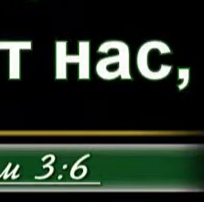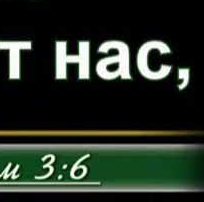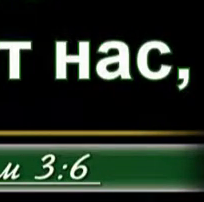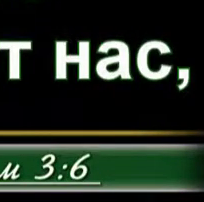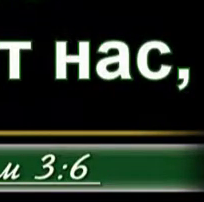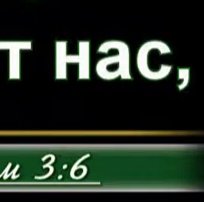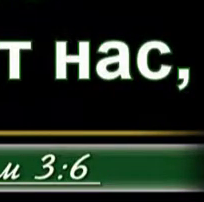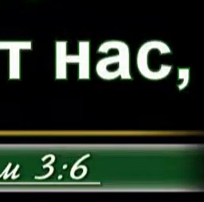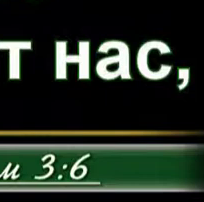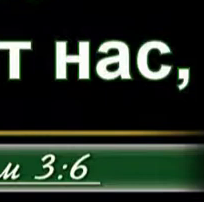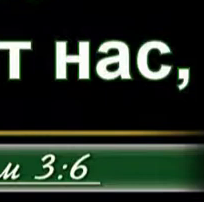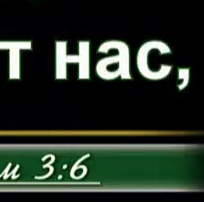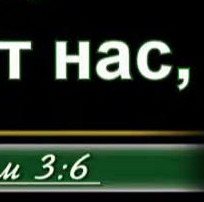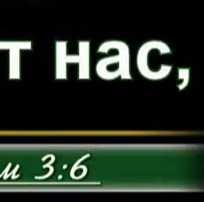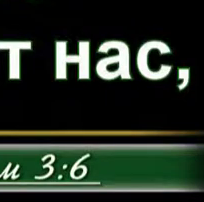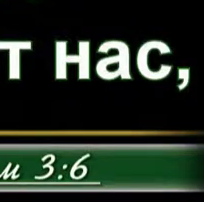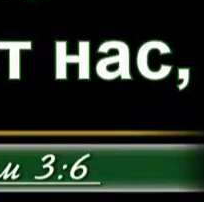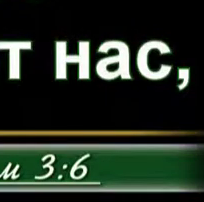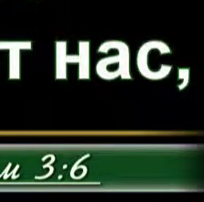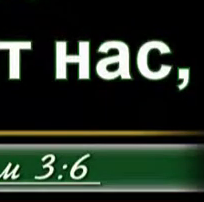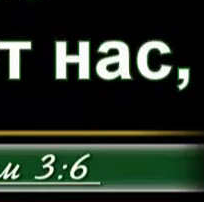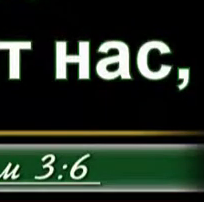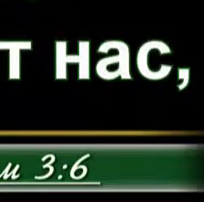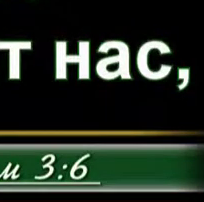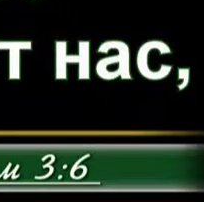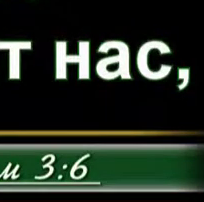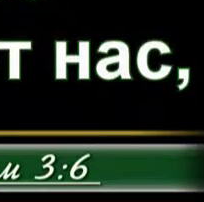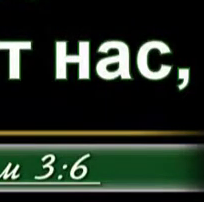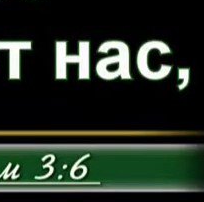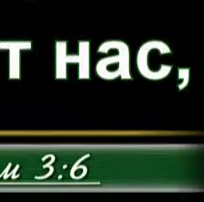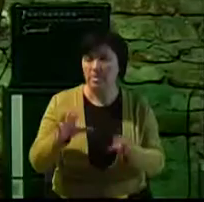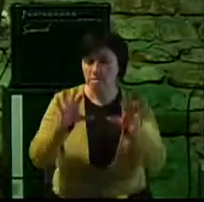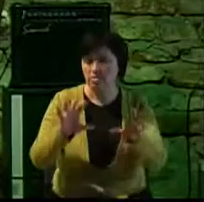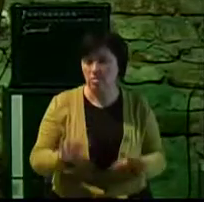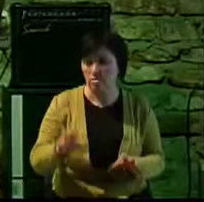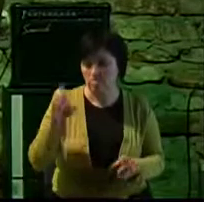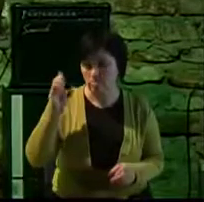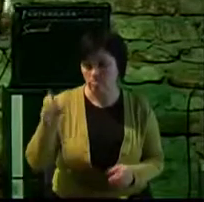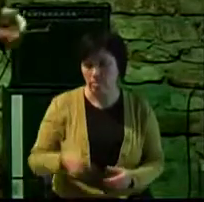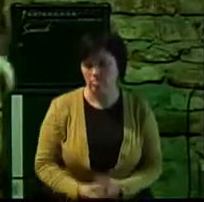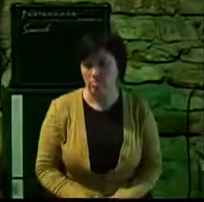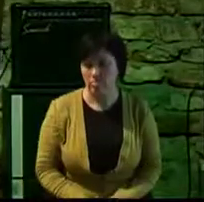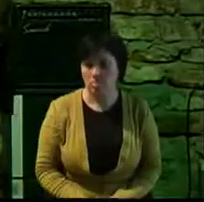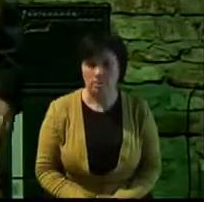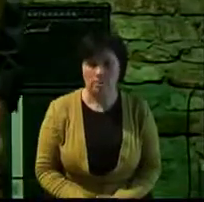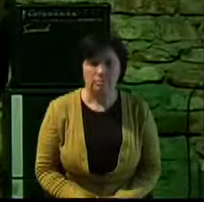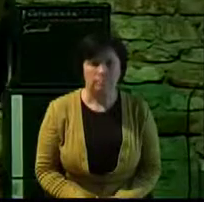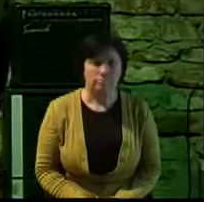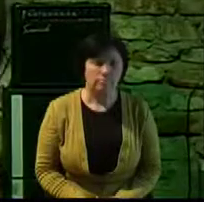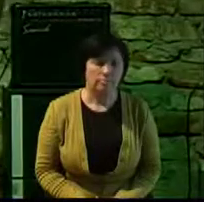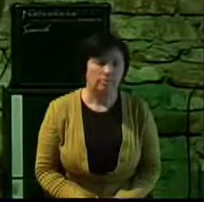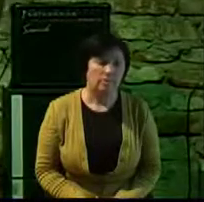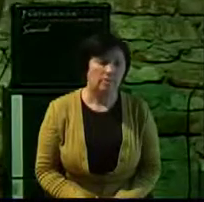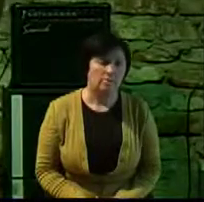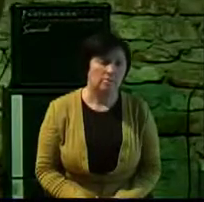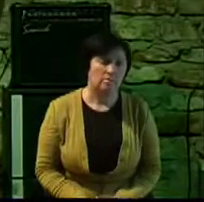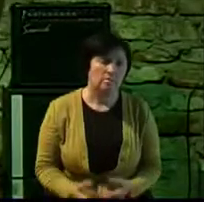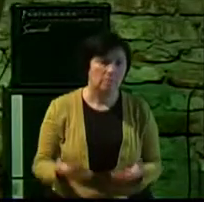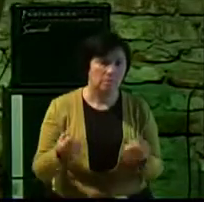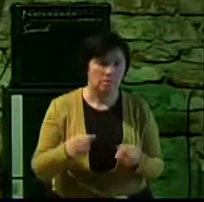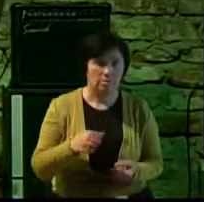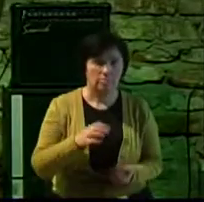того, многие члены церкви поддерживают его и соглашаются с ним, что в этом на самом деле нет ничего плохого.